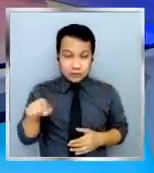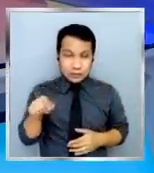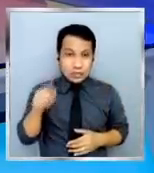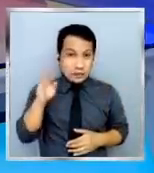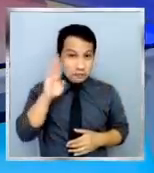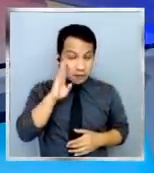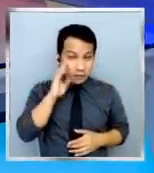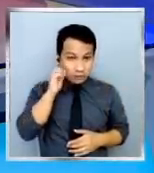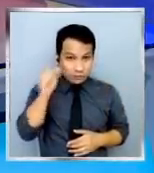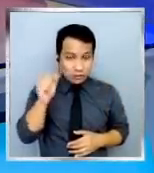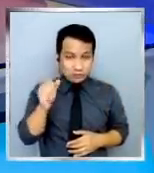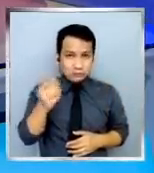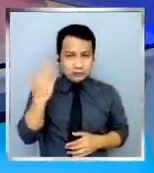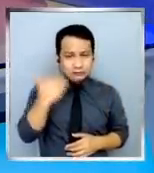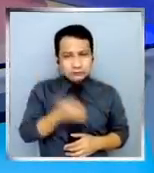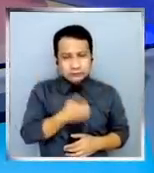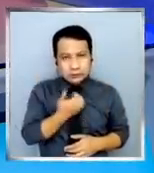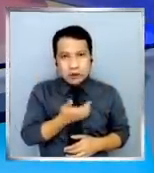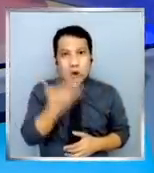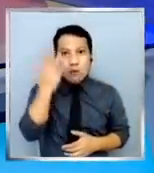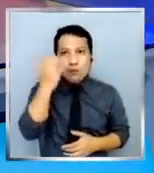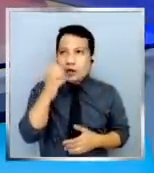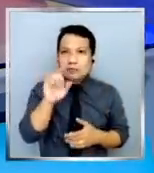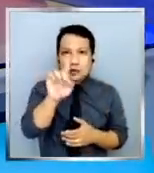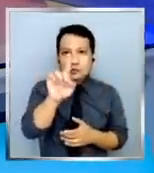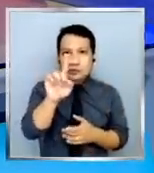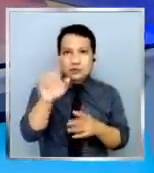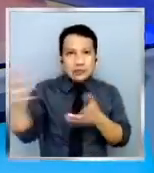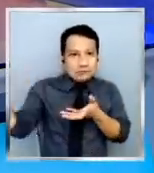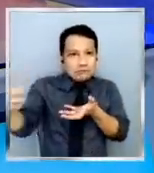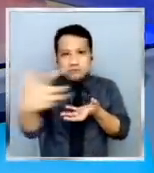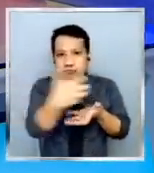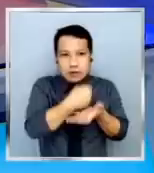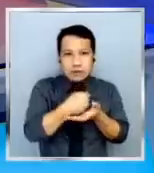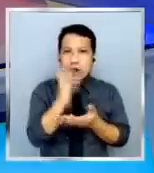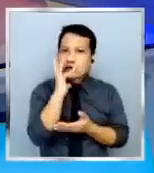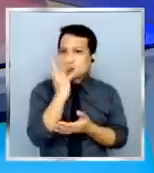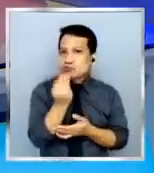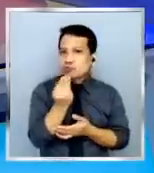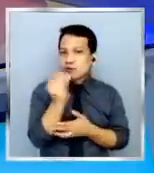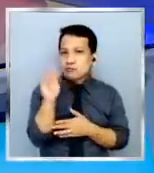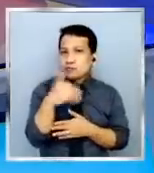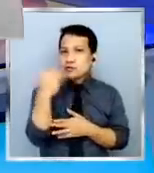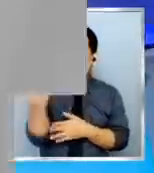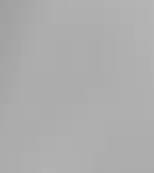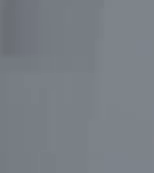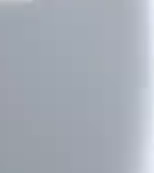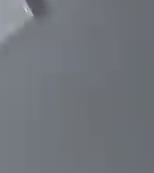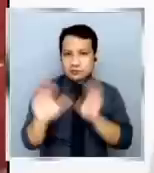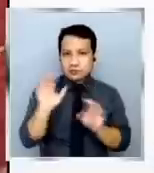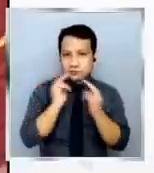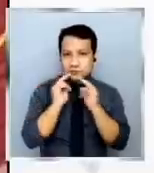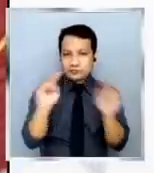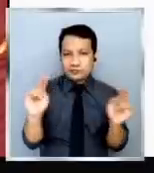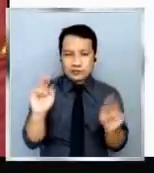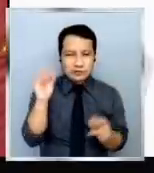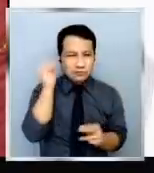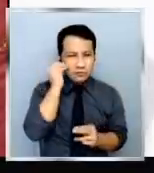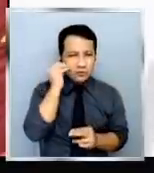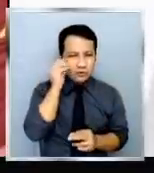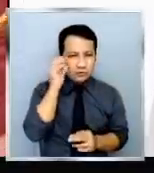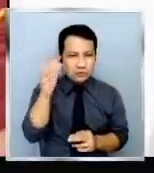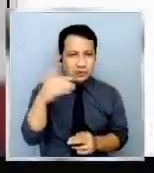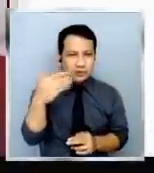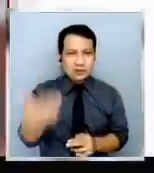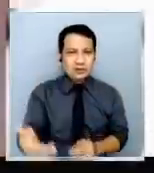dahil may namakyaw ng kanyang paninda. Naku, sino kaya ito? Alamin sa chika ni Aubrey Carampel. Aba, ayan, naku, welcome